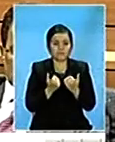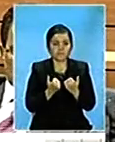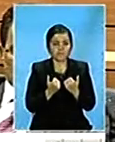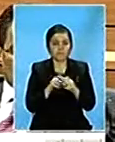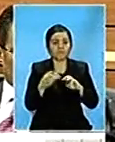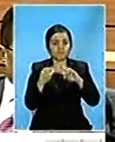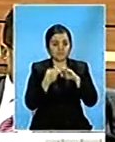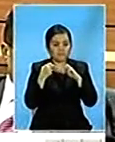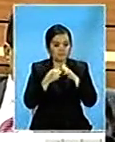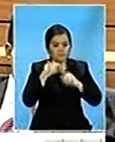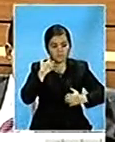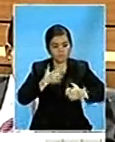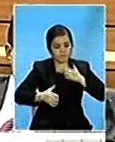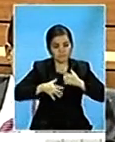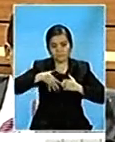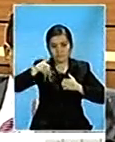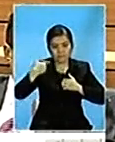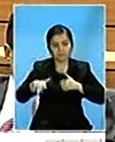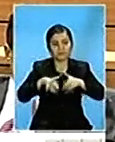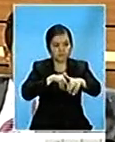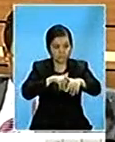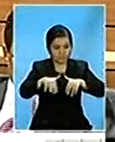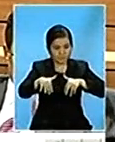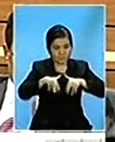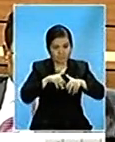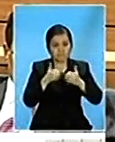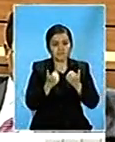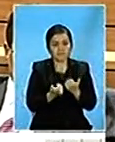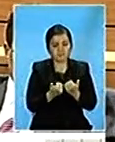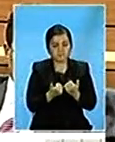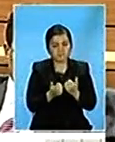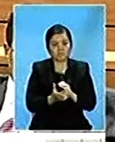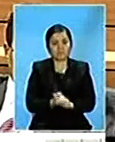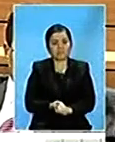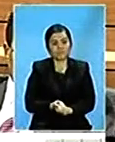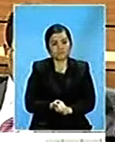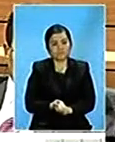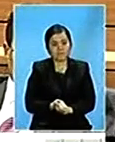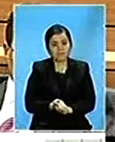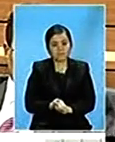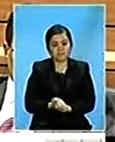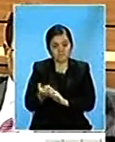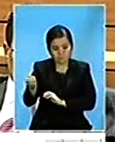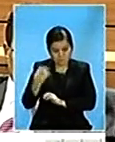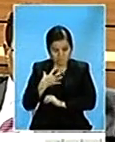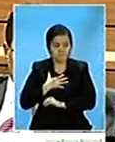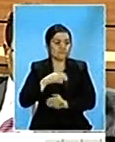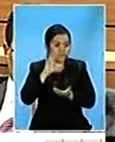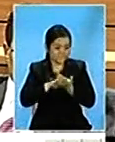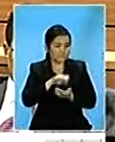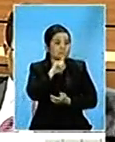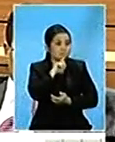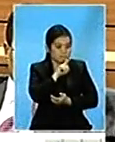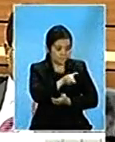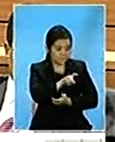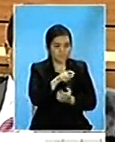ปัญหาความเดือดร้อนของพี่น้องประชาชนนำมาซึ่งการตั้งกระทู้ของผมในครั้งนี้สืบเนื่องจ